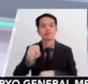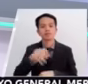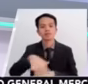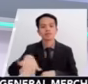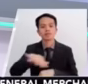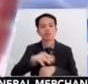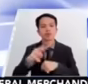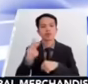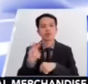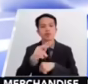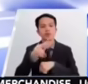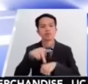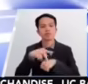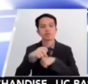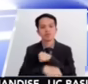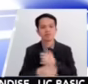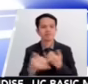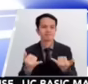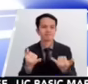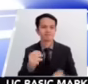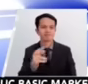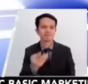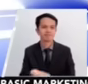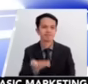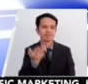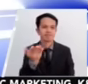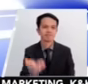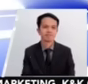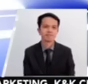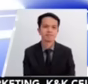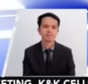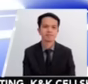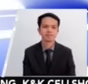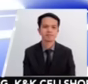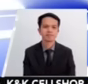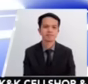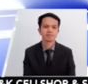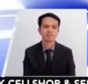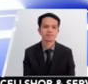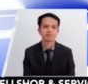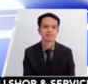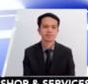si Ian Cruz. Ian, kumusta kayo dyan?